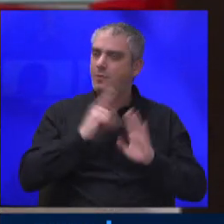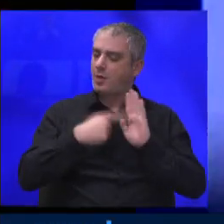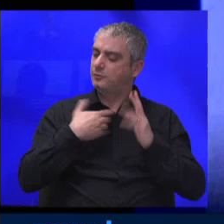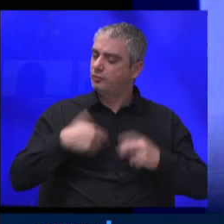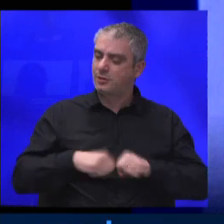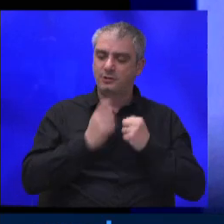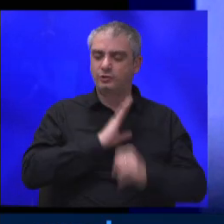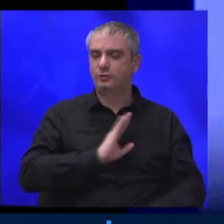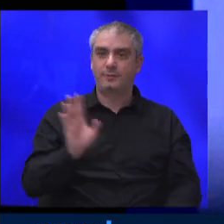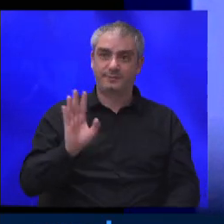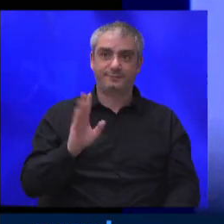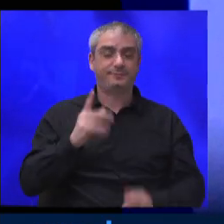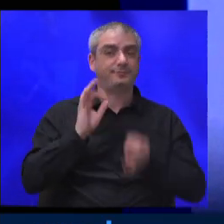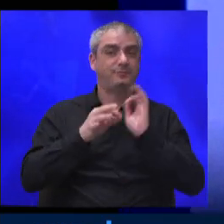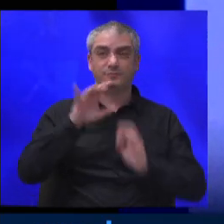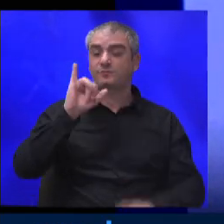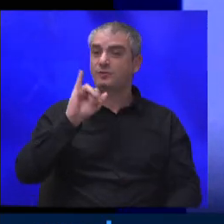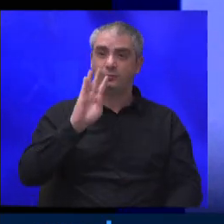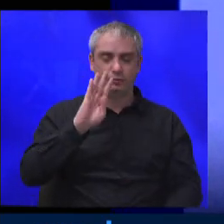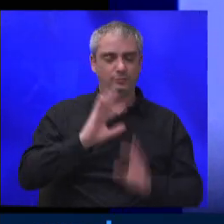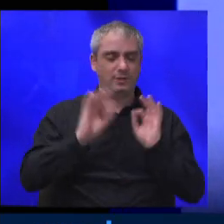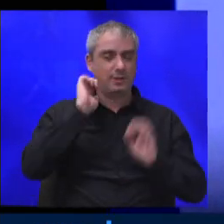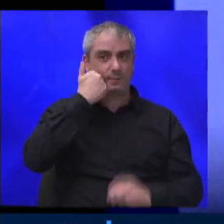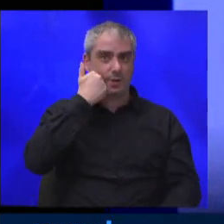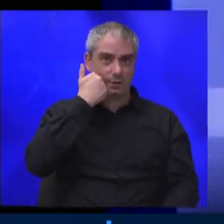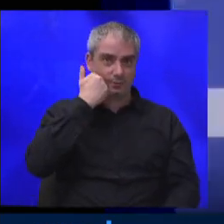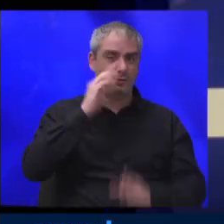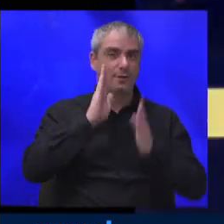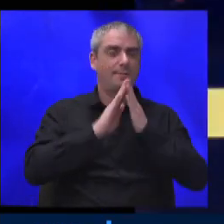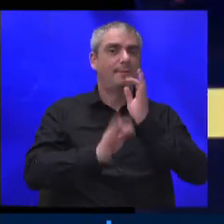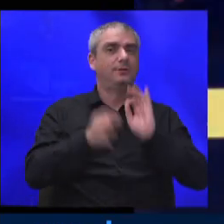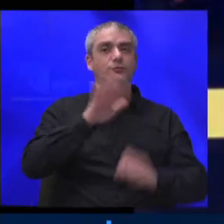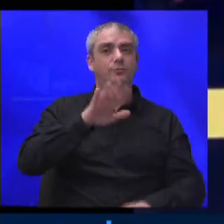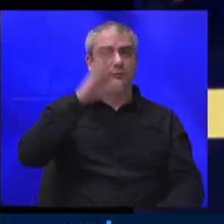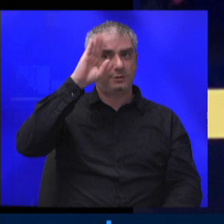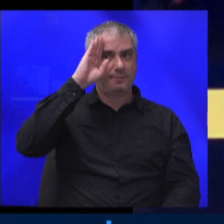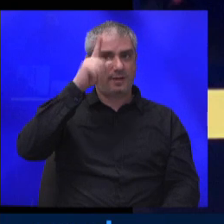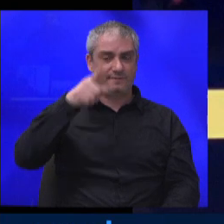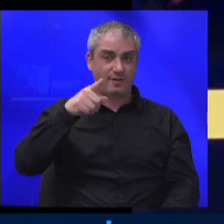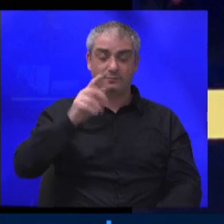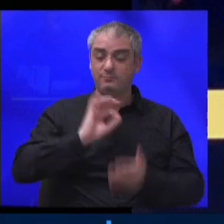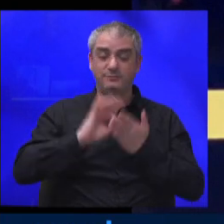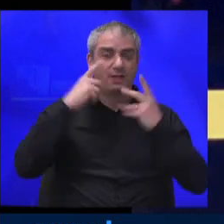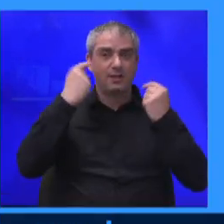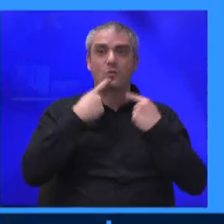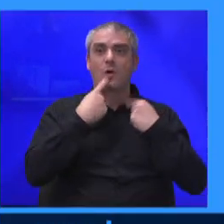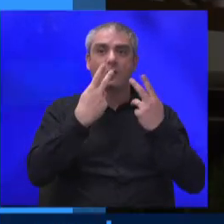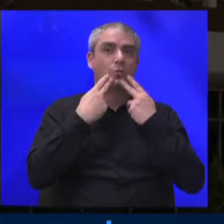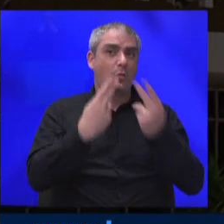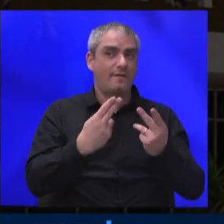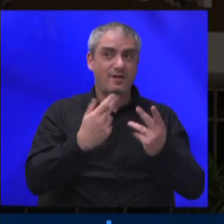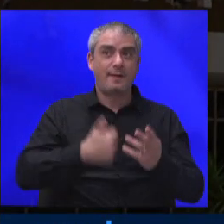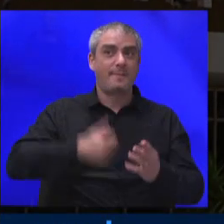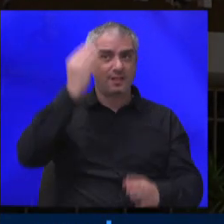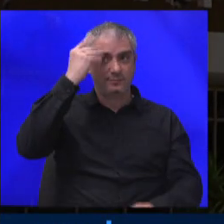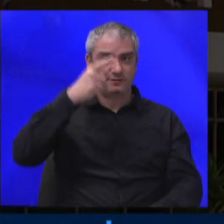לשנשברים. משפטו של יואב בושמיץ ייפתח מחר בבית המשפט המחוזי בחיפה. ממשרד החינוך נמסר בתגובה. מנהלת בית